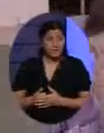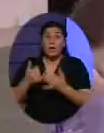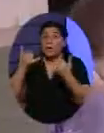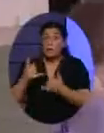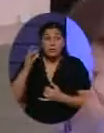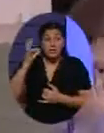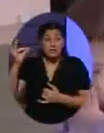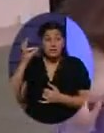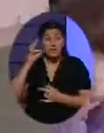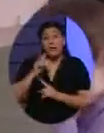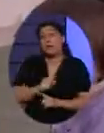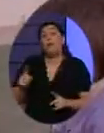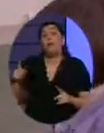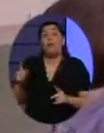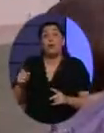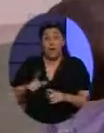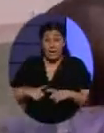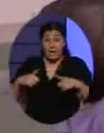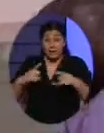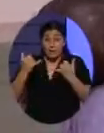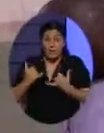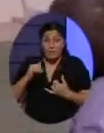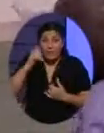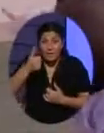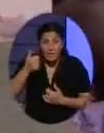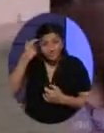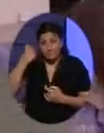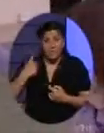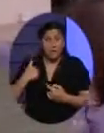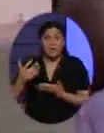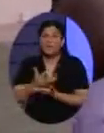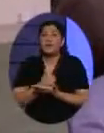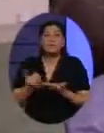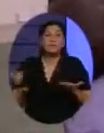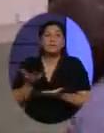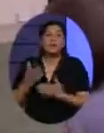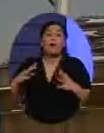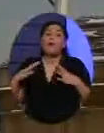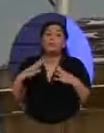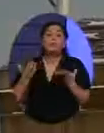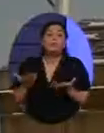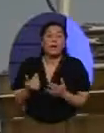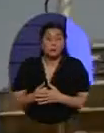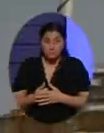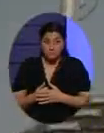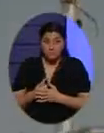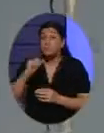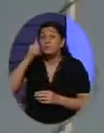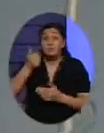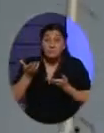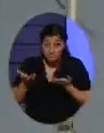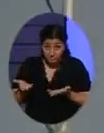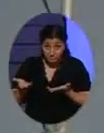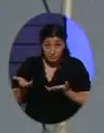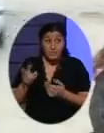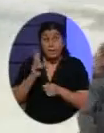גם מחר לא ילמדו. אנחנו לא יודעים, אנחנו חיים מרגע לרגע, ואנחנו גם לא יודעים מה יהיה בסוף עם המשכורת שלנו ועם ימי החופש שלנו. ומה יהיה מחר, אתם שואלים? האם